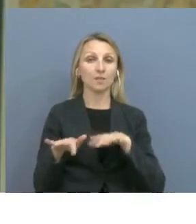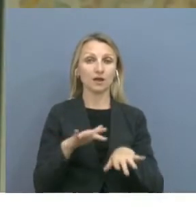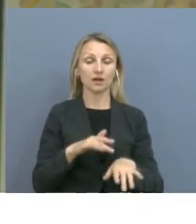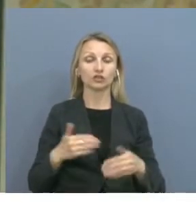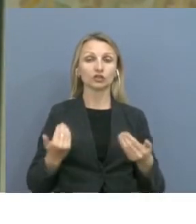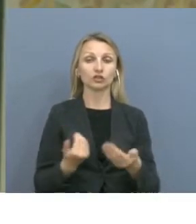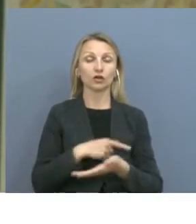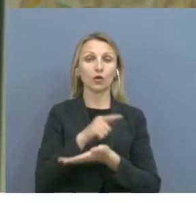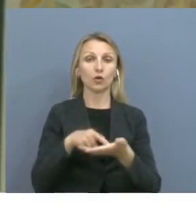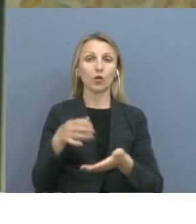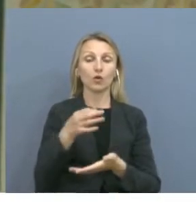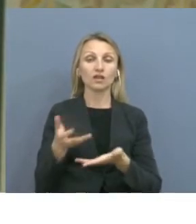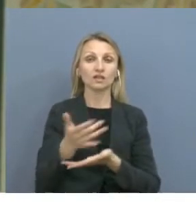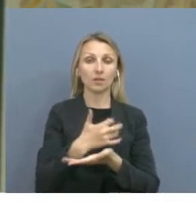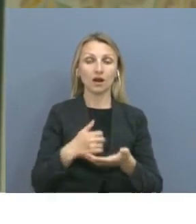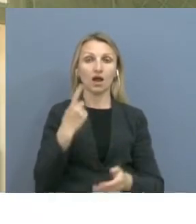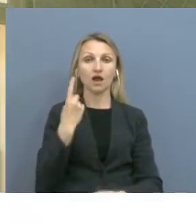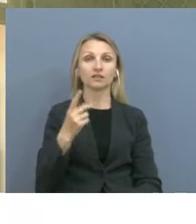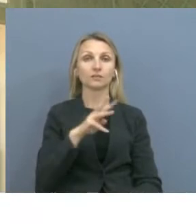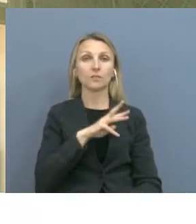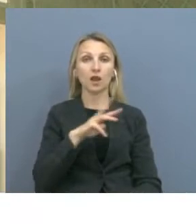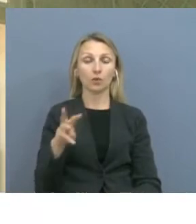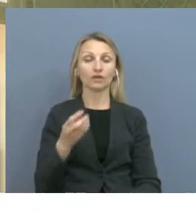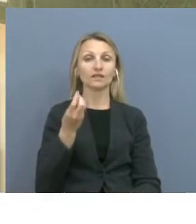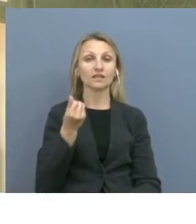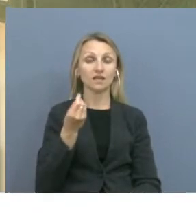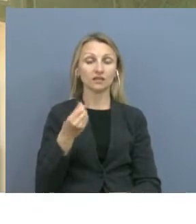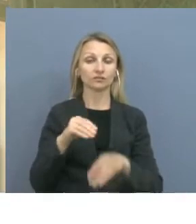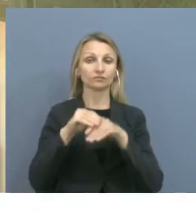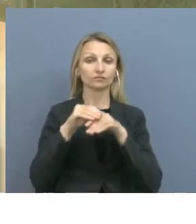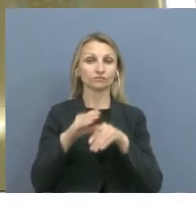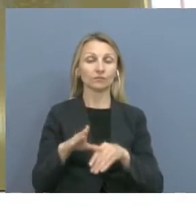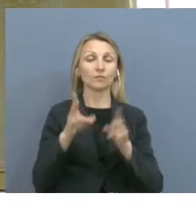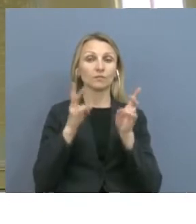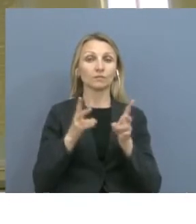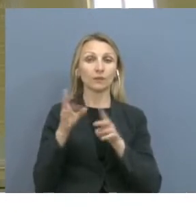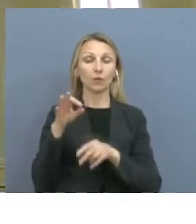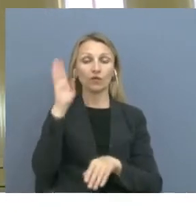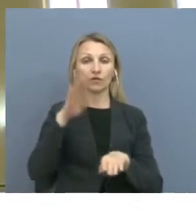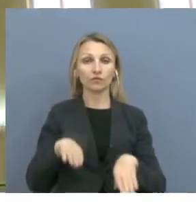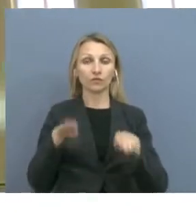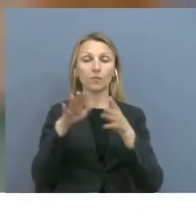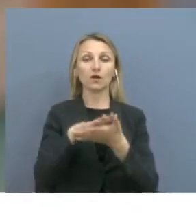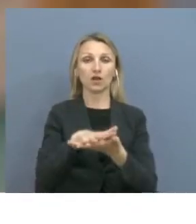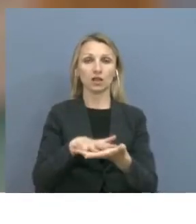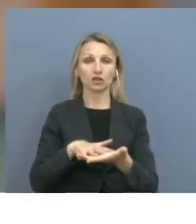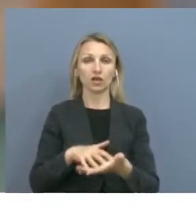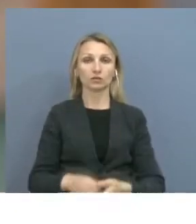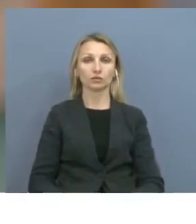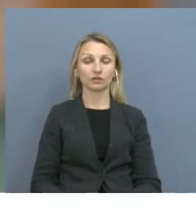города и области собрали 1 миллион тенге. Сборы финансовых средств в помощь пострадавшим от наводнения продолжаются.